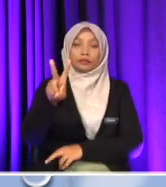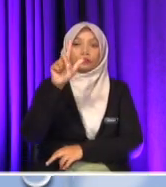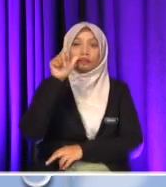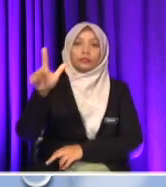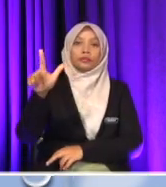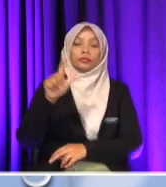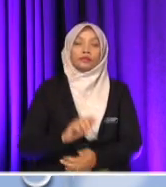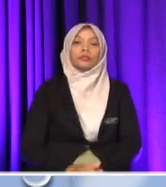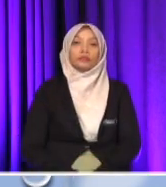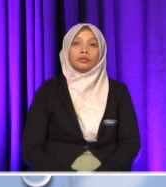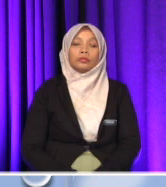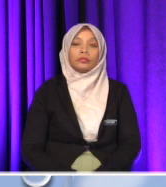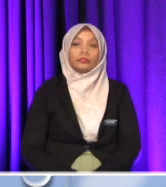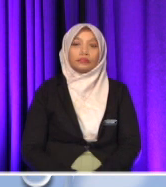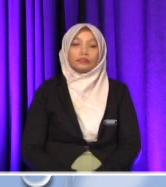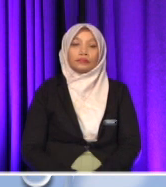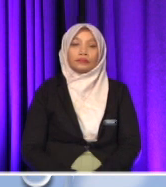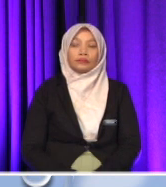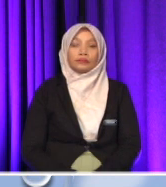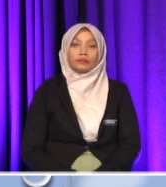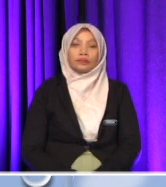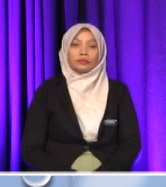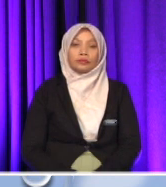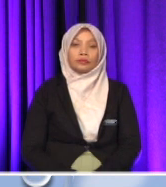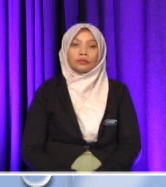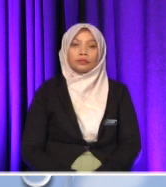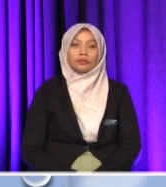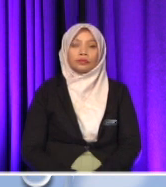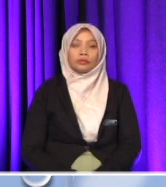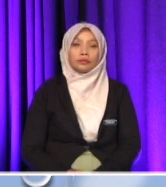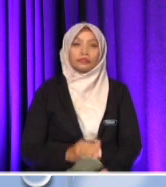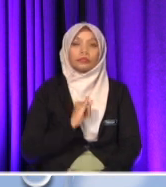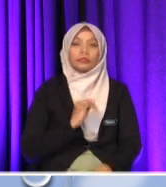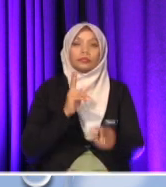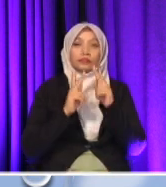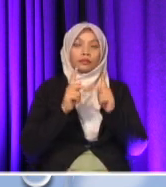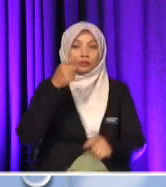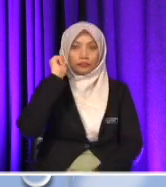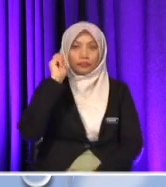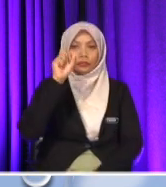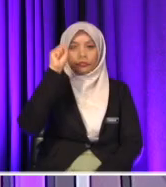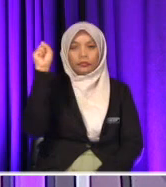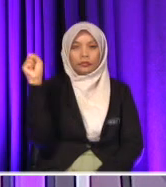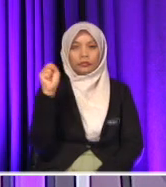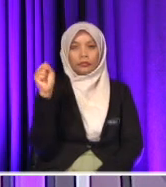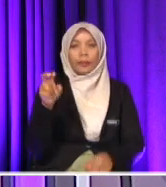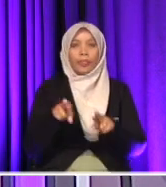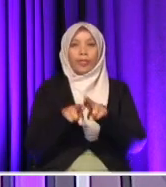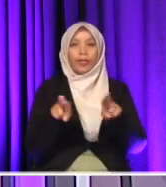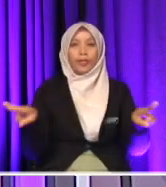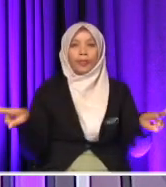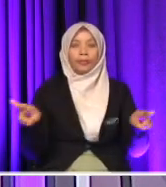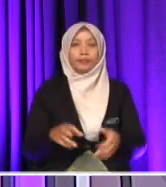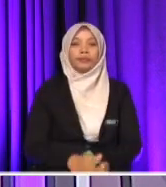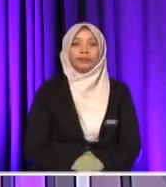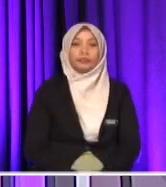VL. Voltan yang susut kat sini. VL. Yang sini saya kata tadi sentiasa rintangan, dan ini sefasa dengan